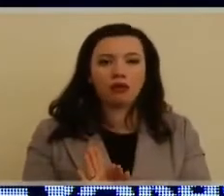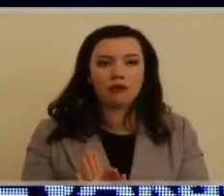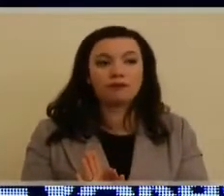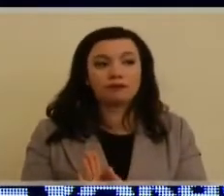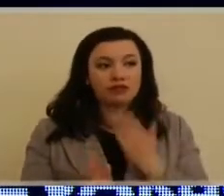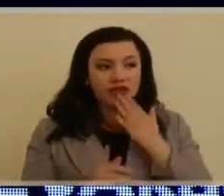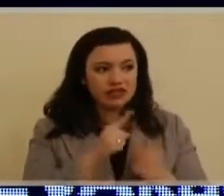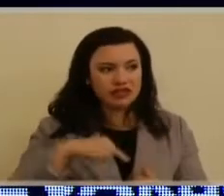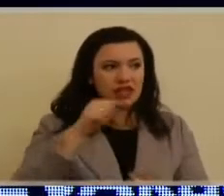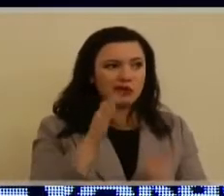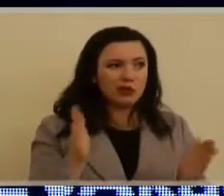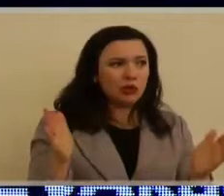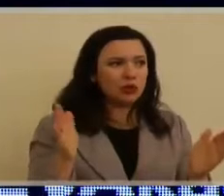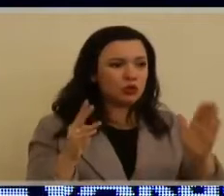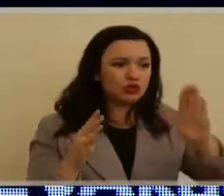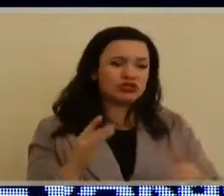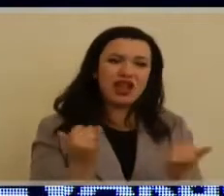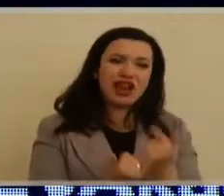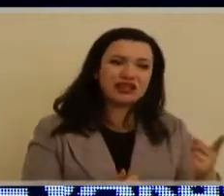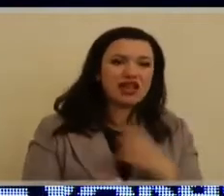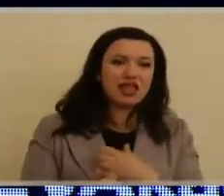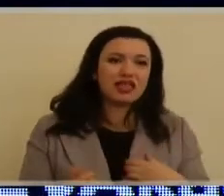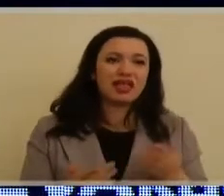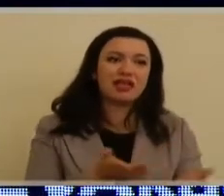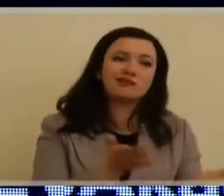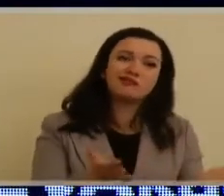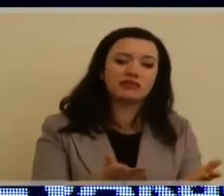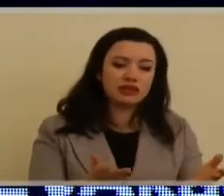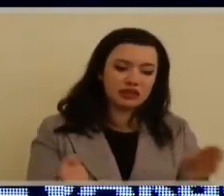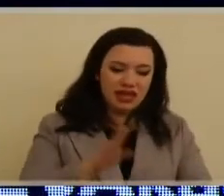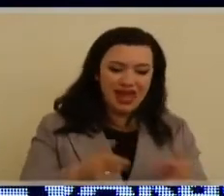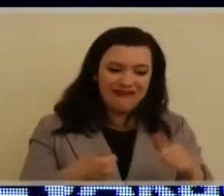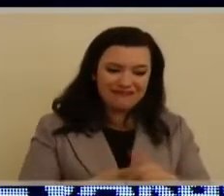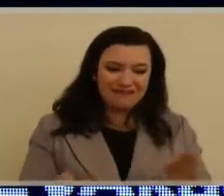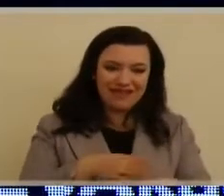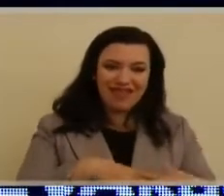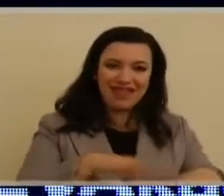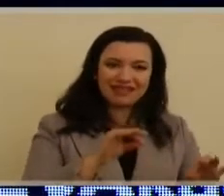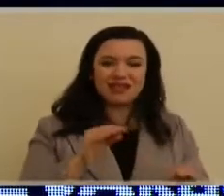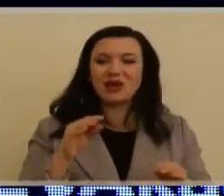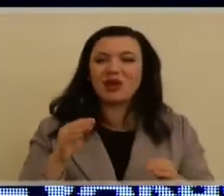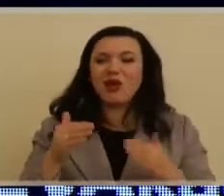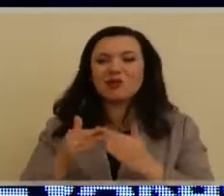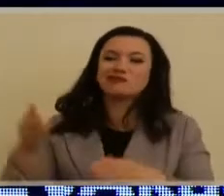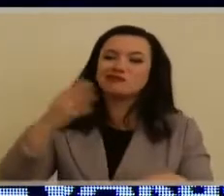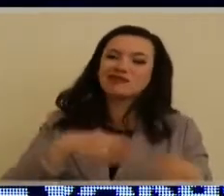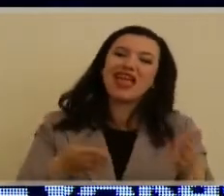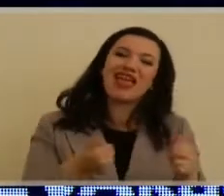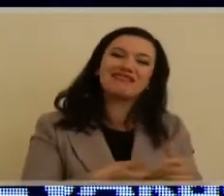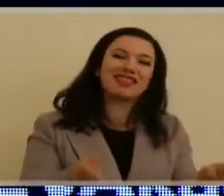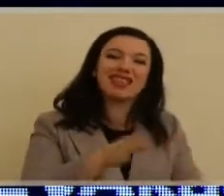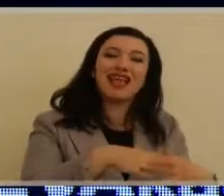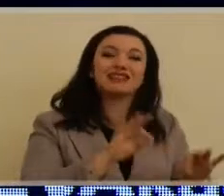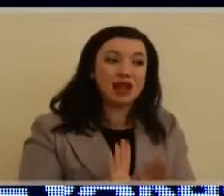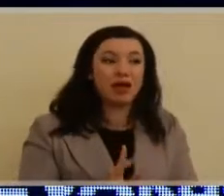İşte sizden çok daha küçük kız kardeşinizi anneniz çeyiz hazırlığına girişiyor, komşular çeyiz modelleri getiriyor. Ama şunu